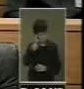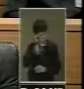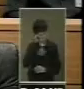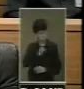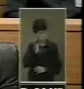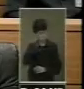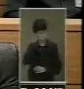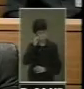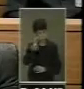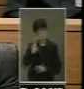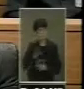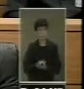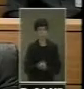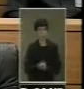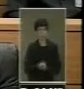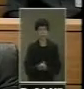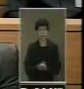านเอง